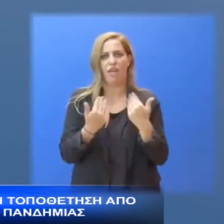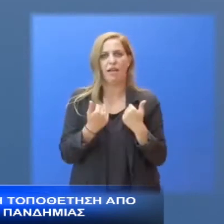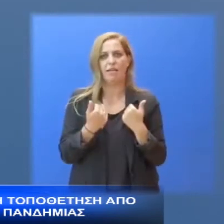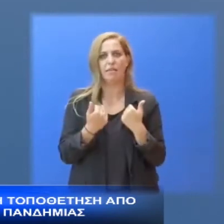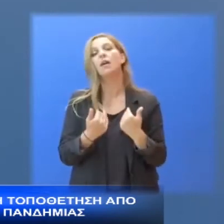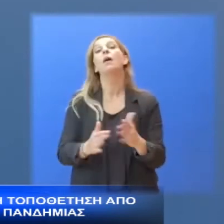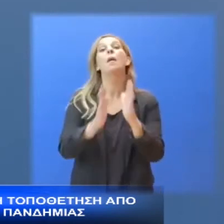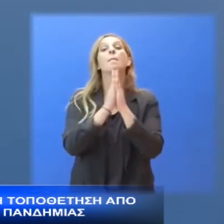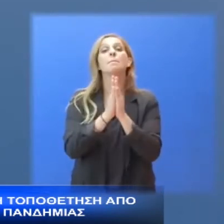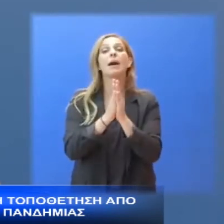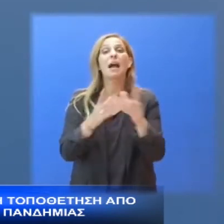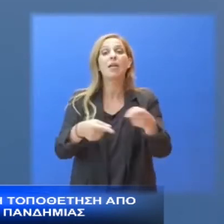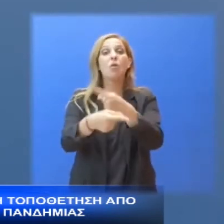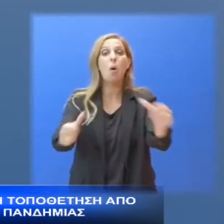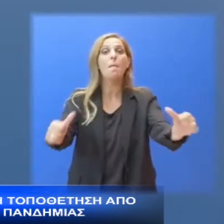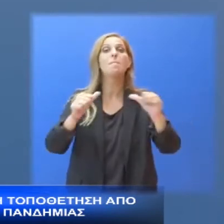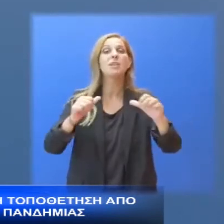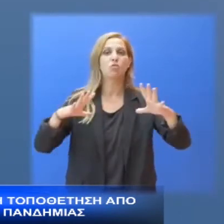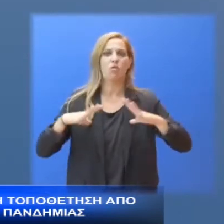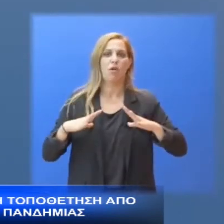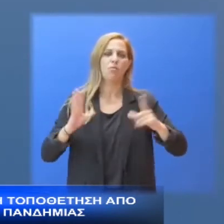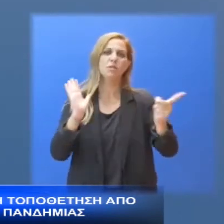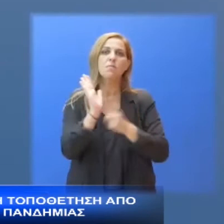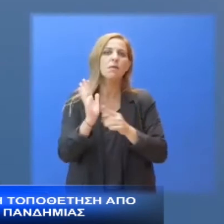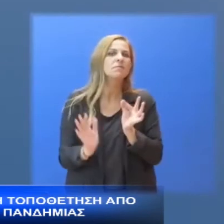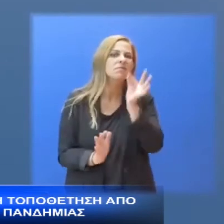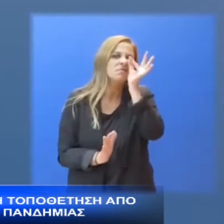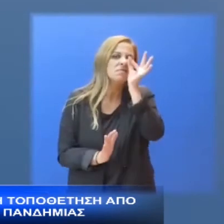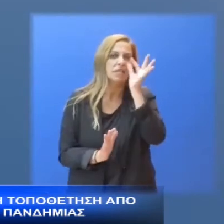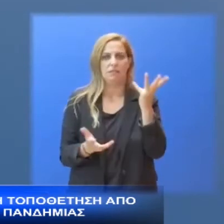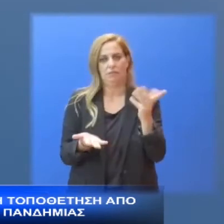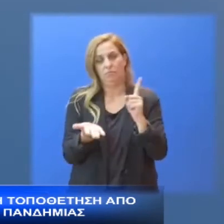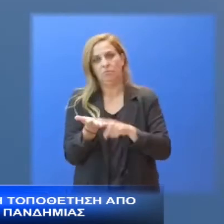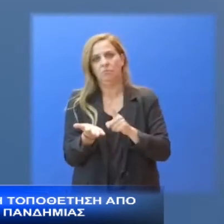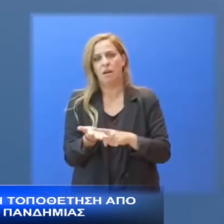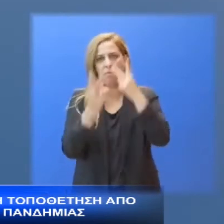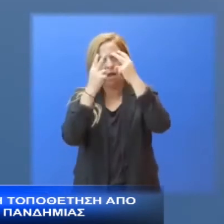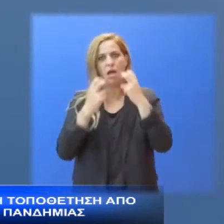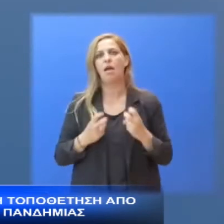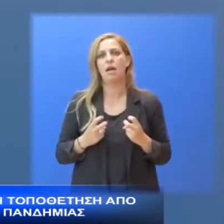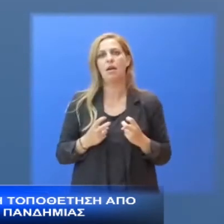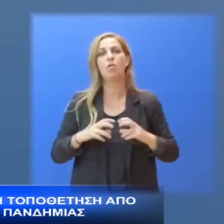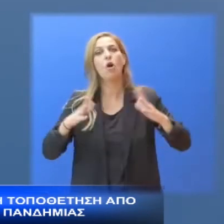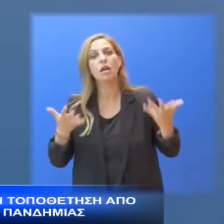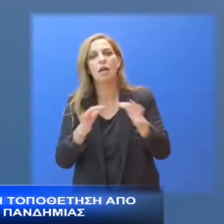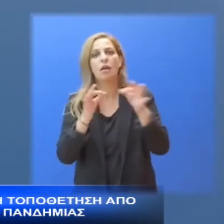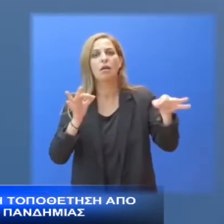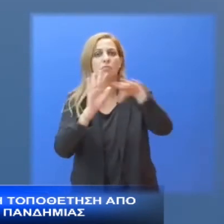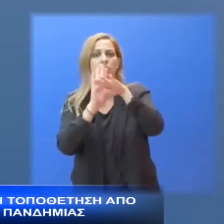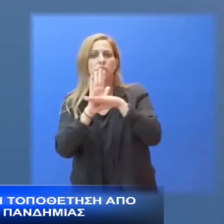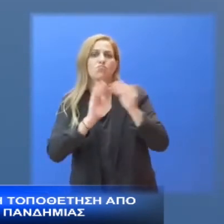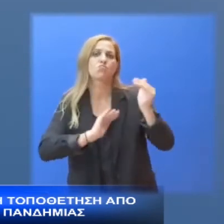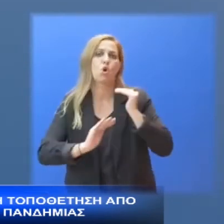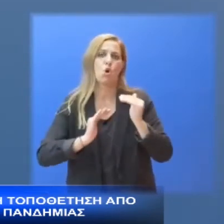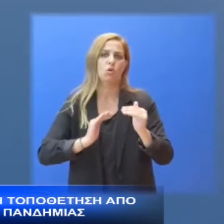επιστροφή από τις διακοπές είναι ανάγκη να συνοδεύεται από τεστ και ιδιαίτερη έμφαση στα μέτρα προστασίας.